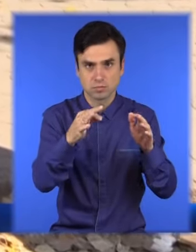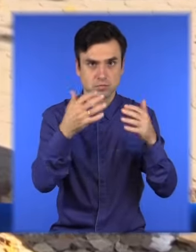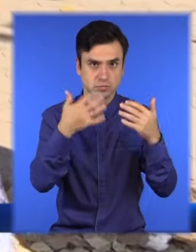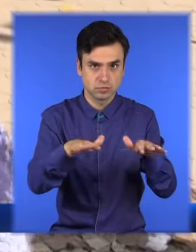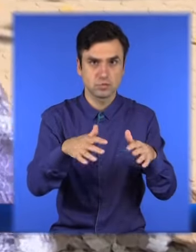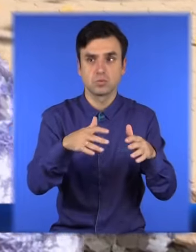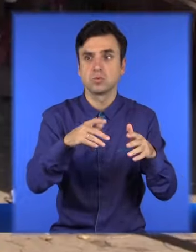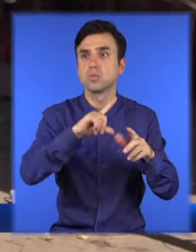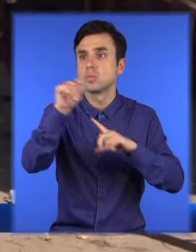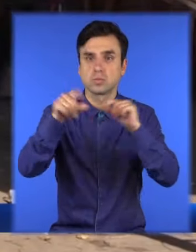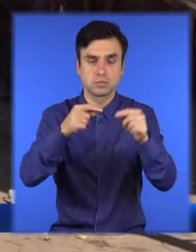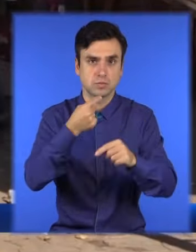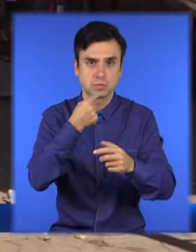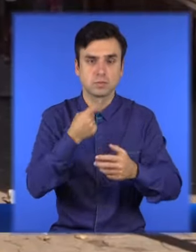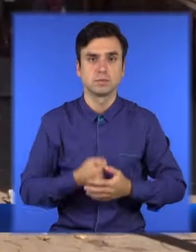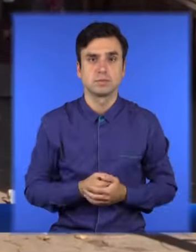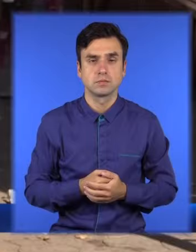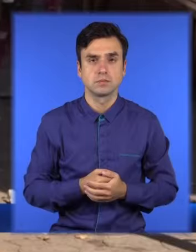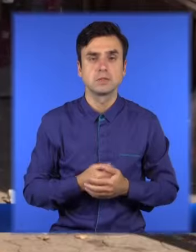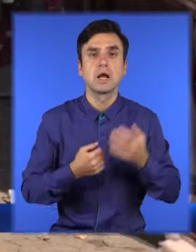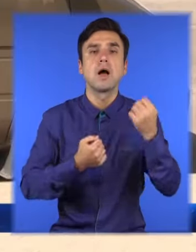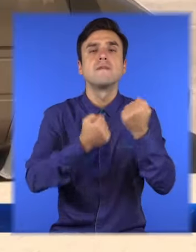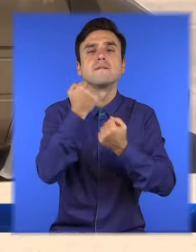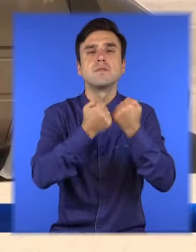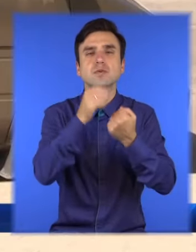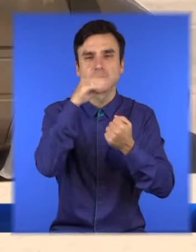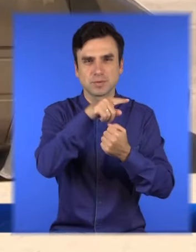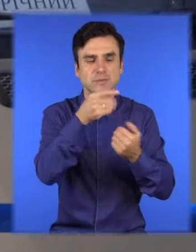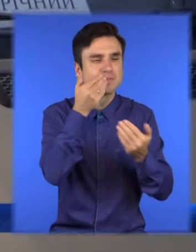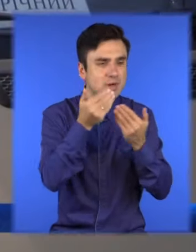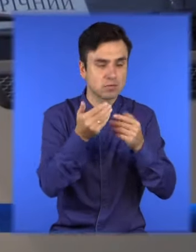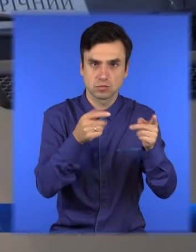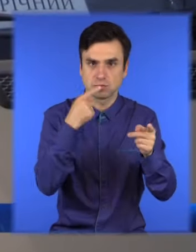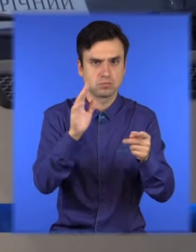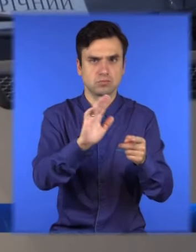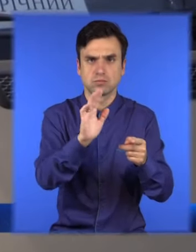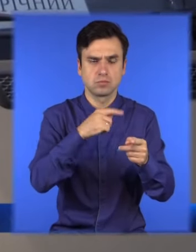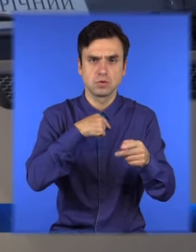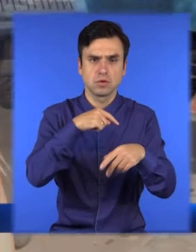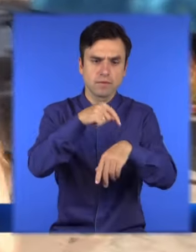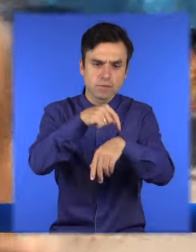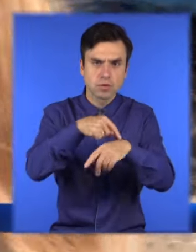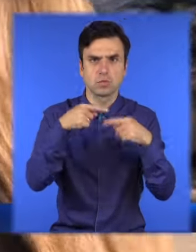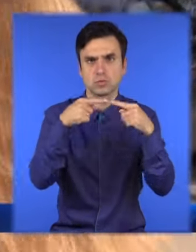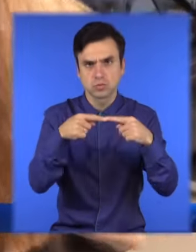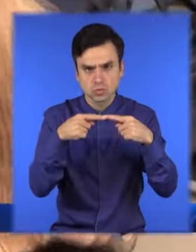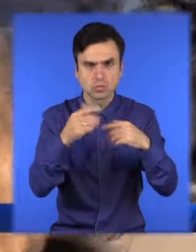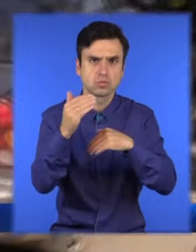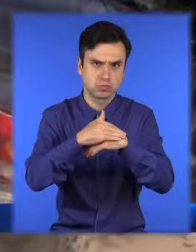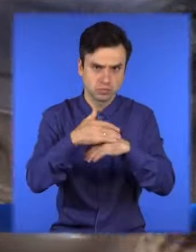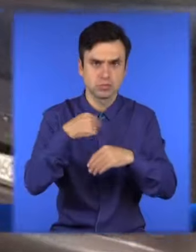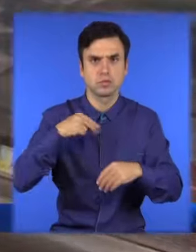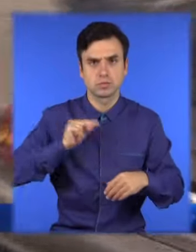з Восточного не уїдеш. Хоча самі водії стоять на своєму і запевняють, їздять по графіку. Не, як не